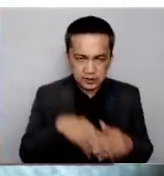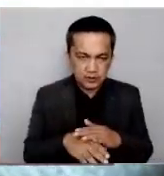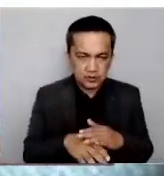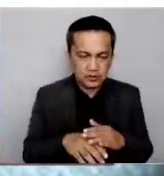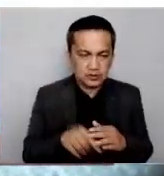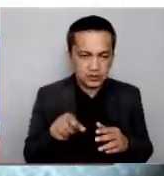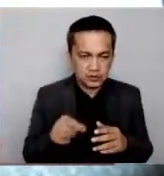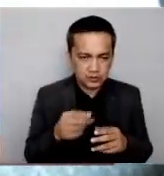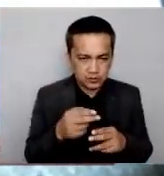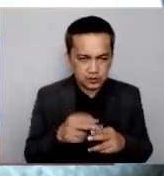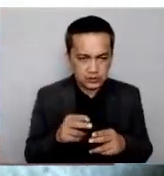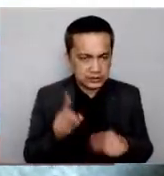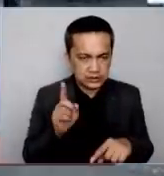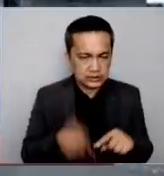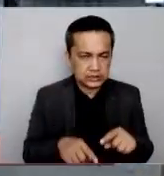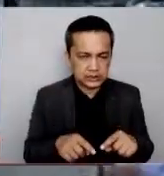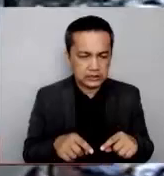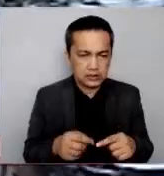na ito kakayanin ng sandbag.